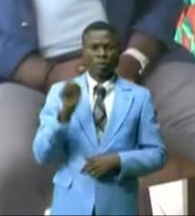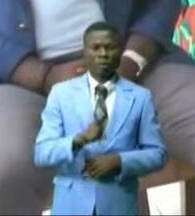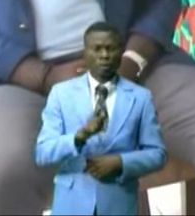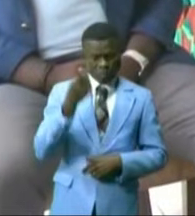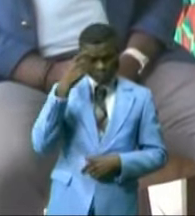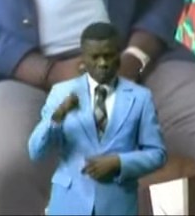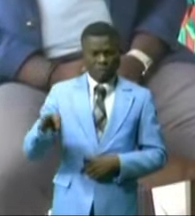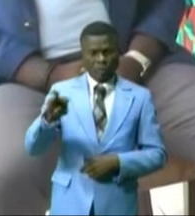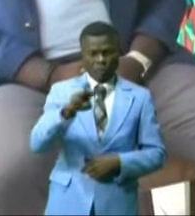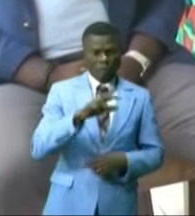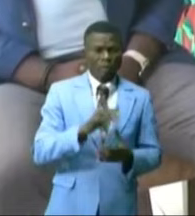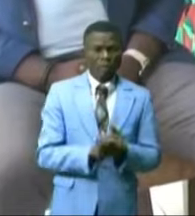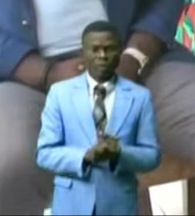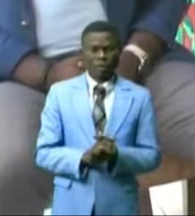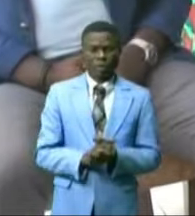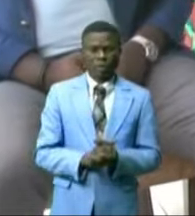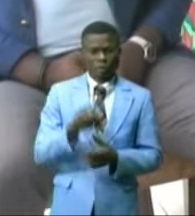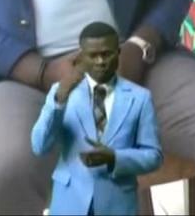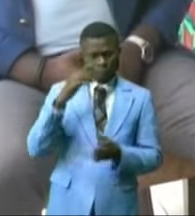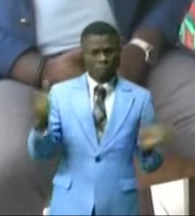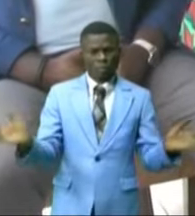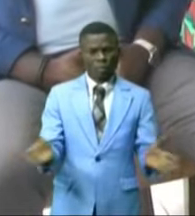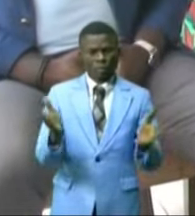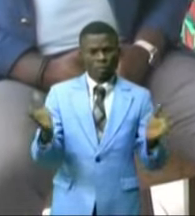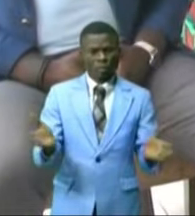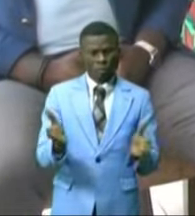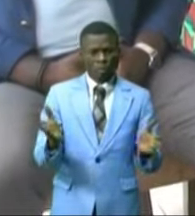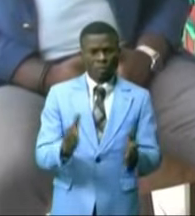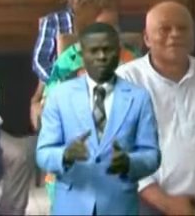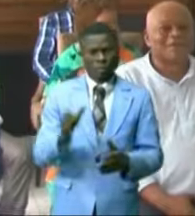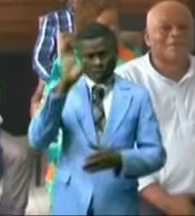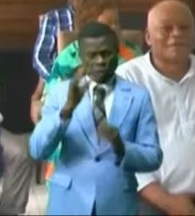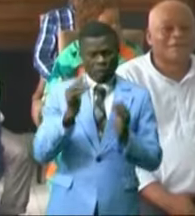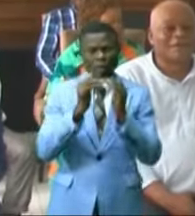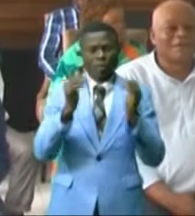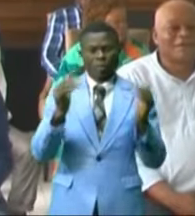vous pour le renforcement et le maintien de la paix